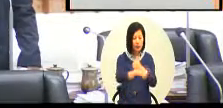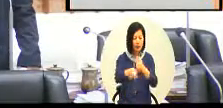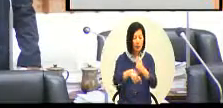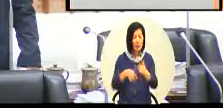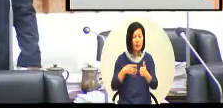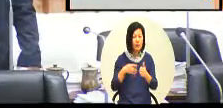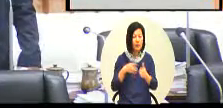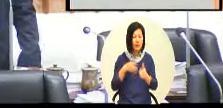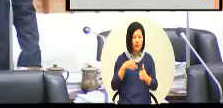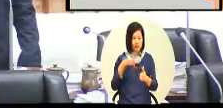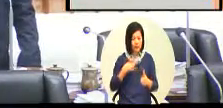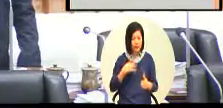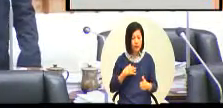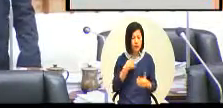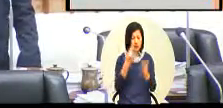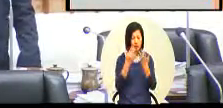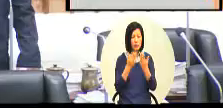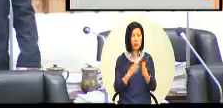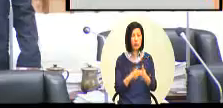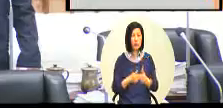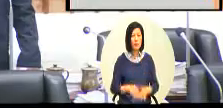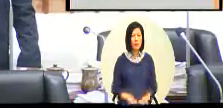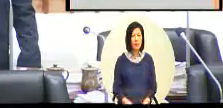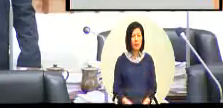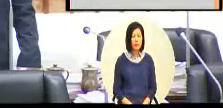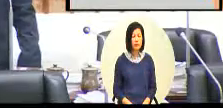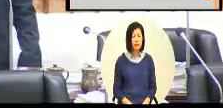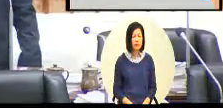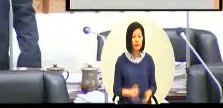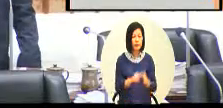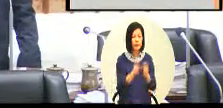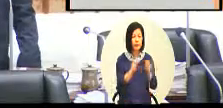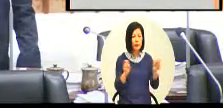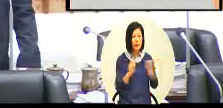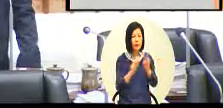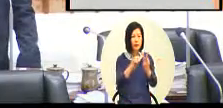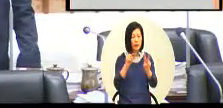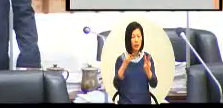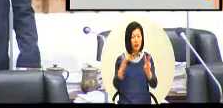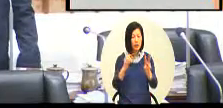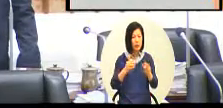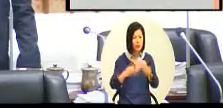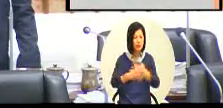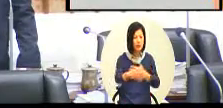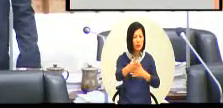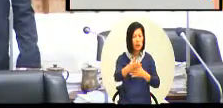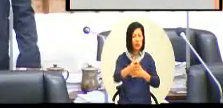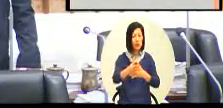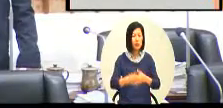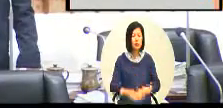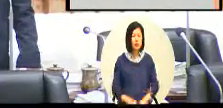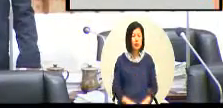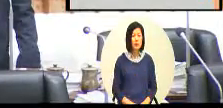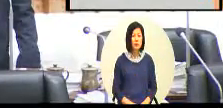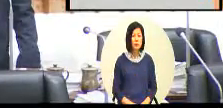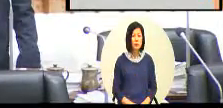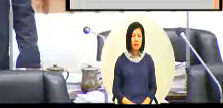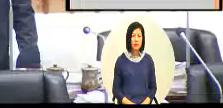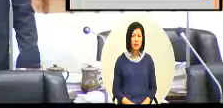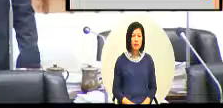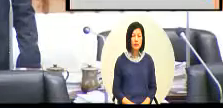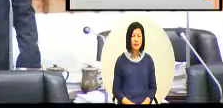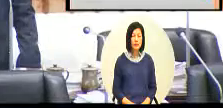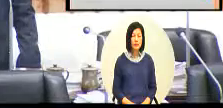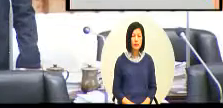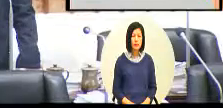解，在我们长照 2.0 的这个进度里面当时这个